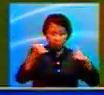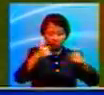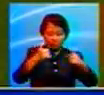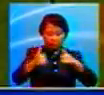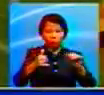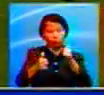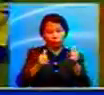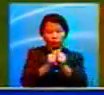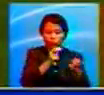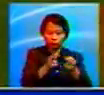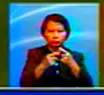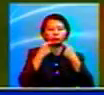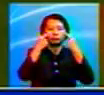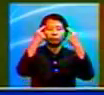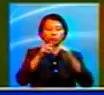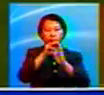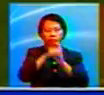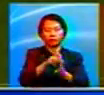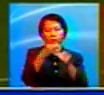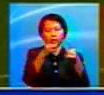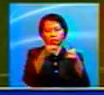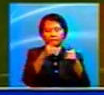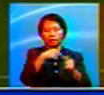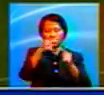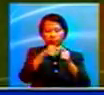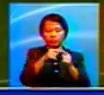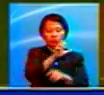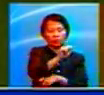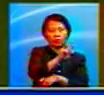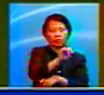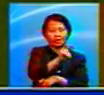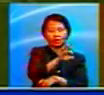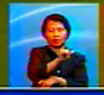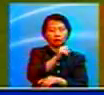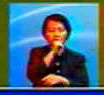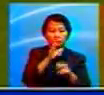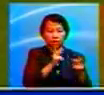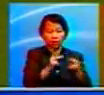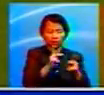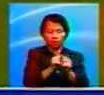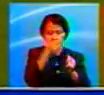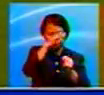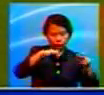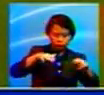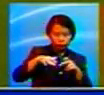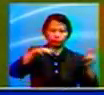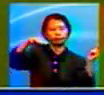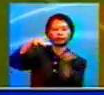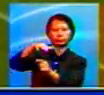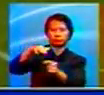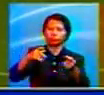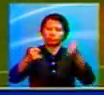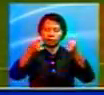garang dan usaha mereka berhasil pada minit ke-18 apabila Ars Rendran yang tidak dikawal lebih jauh menyudahkan cubaan Matias